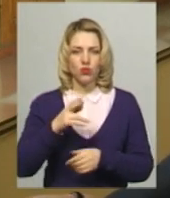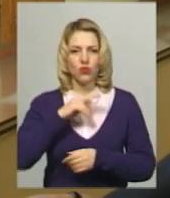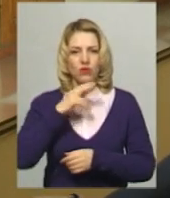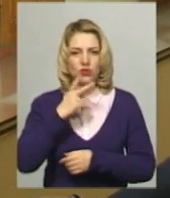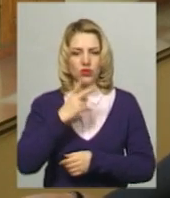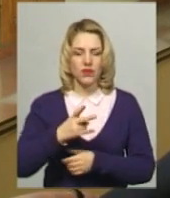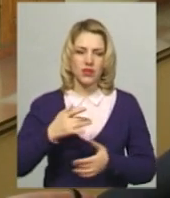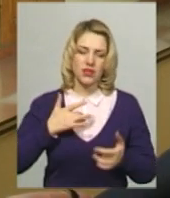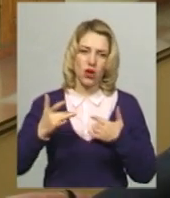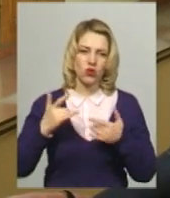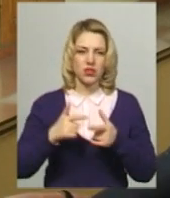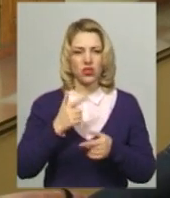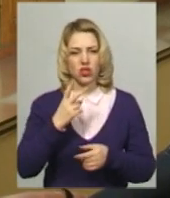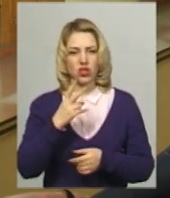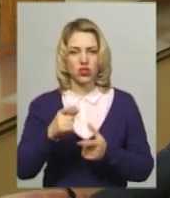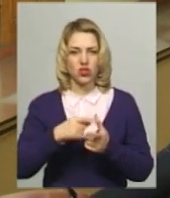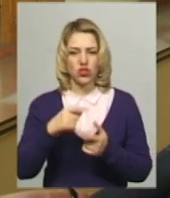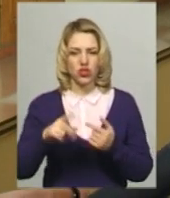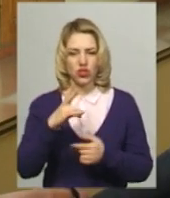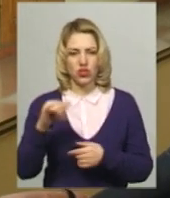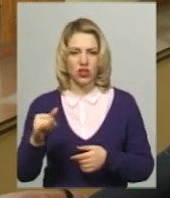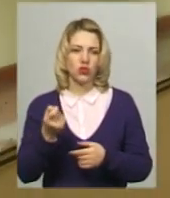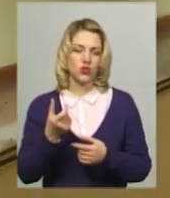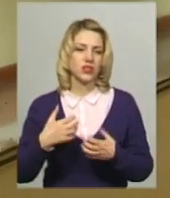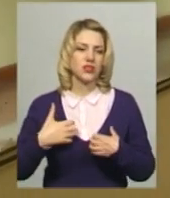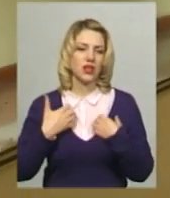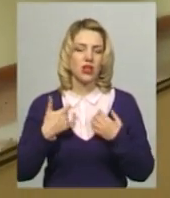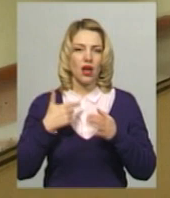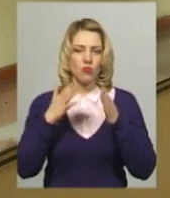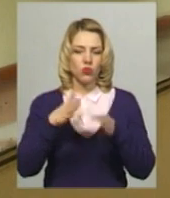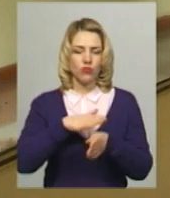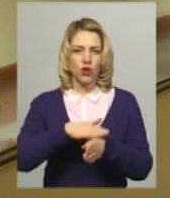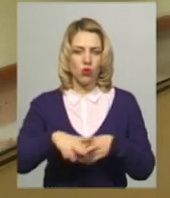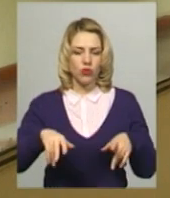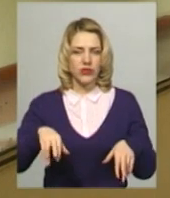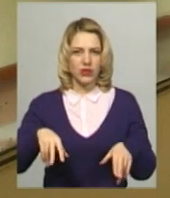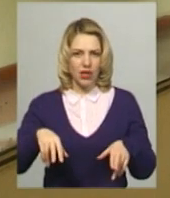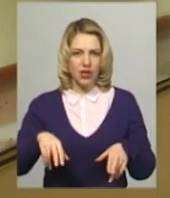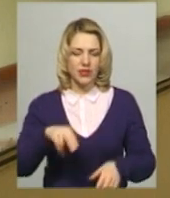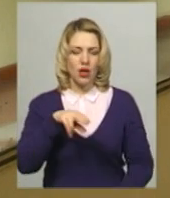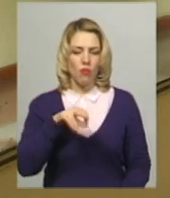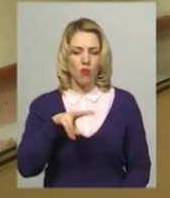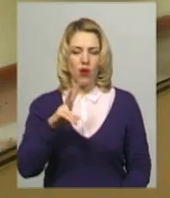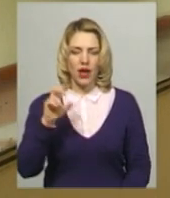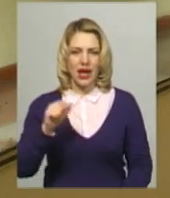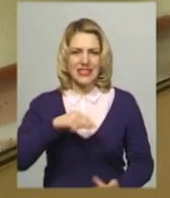дивитися концерт, чи ні. Трохи страшно. Я буду виконувати танці «Полька